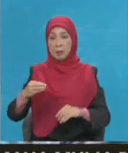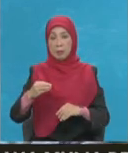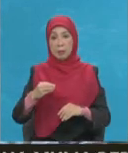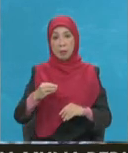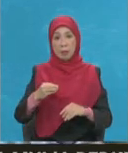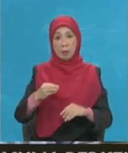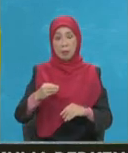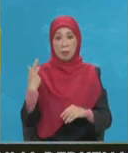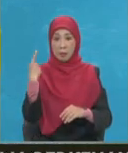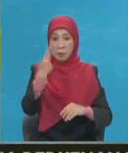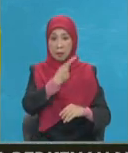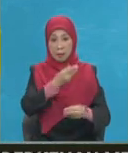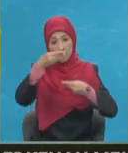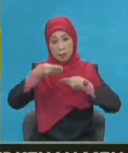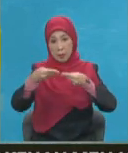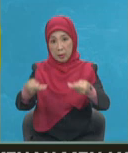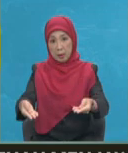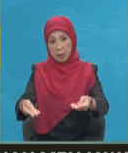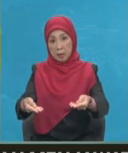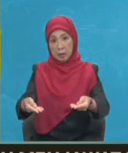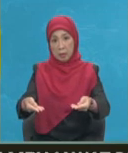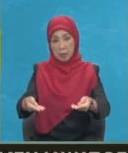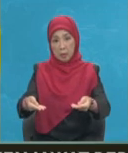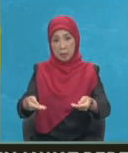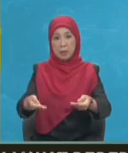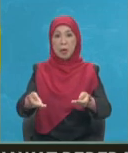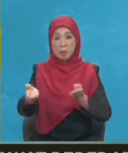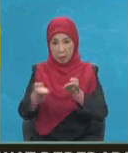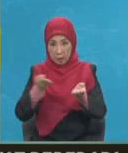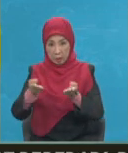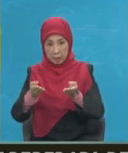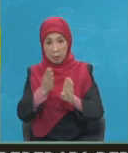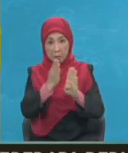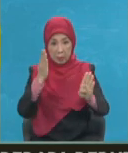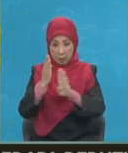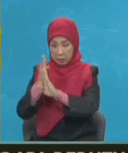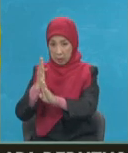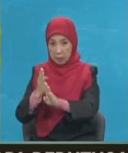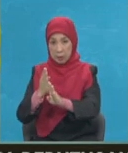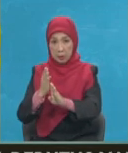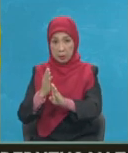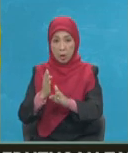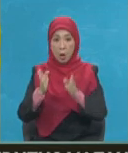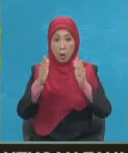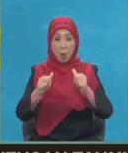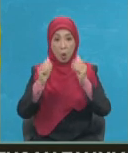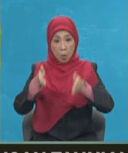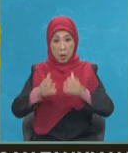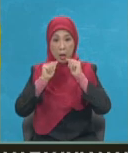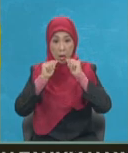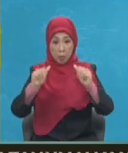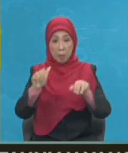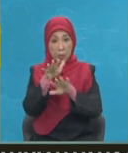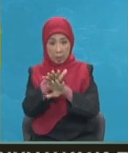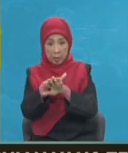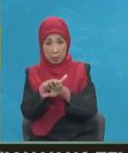dan juga kita memberikan shuttle services kepada pihak awam, kepada orang